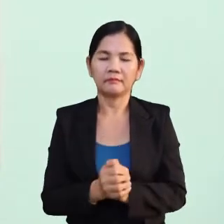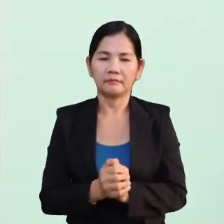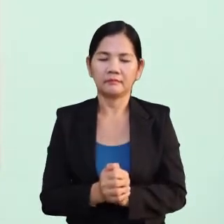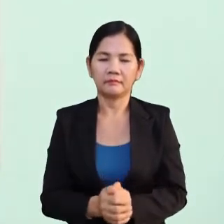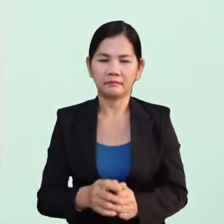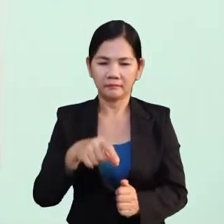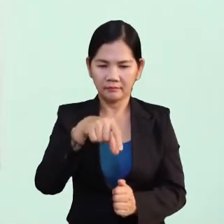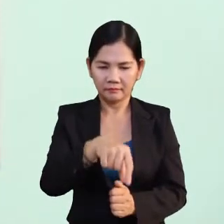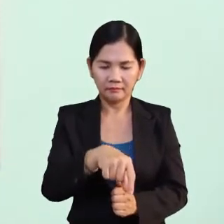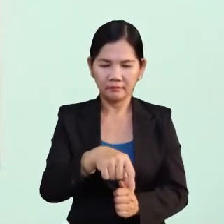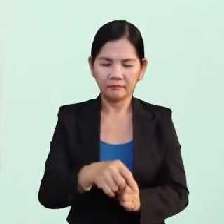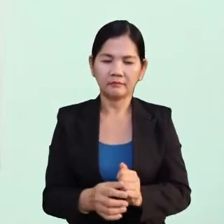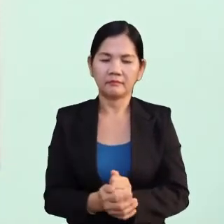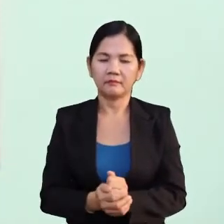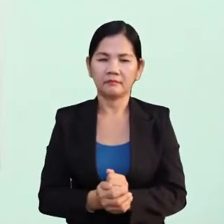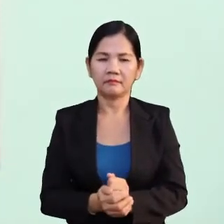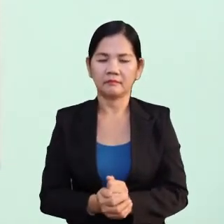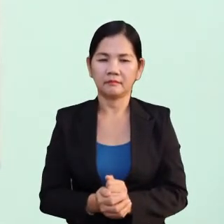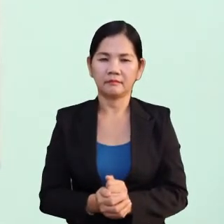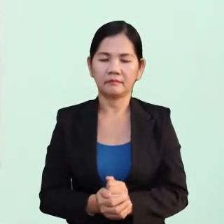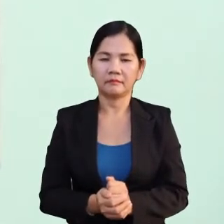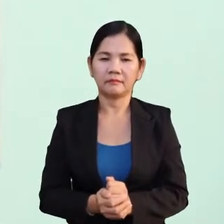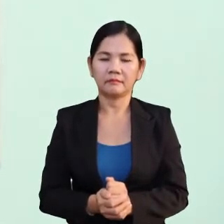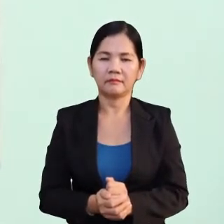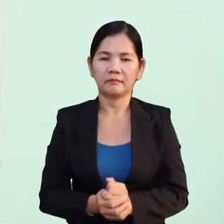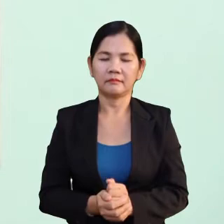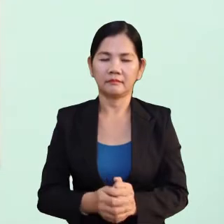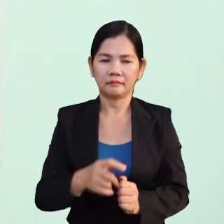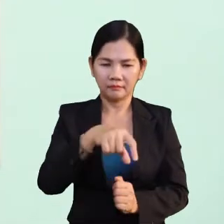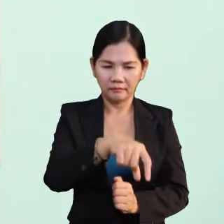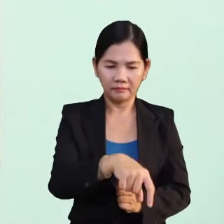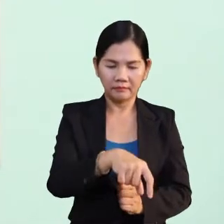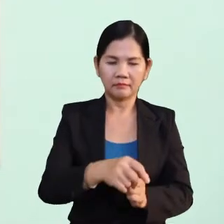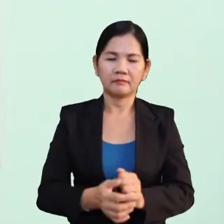កចាដាក់ចំណុចក